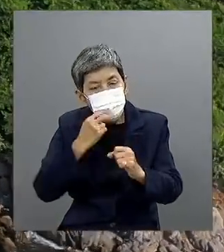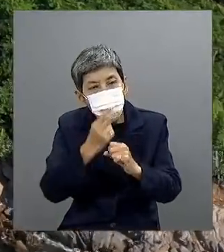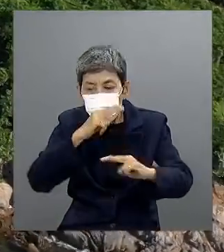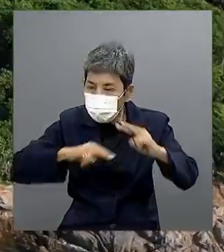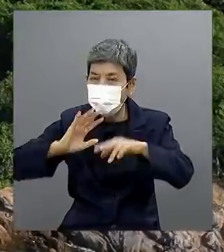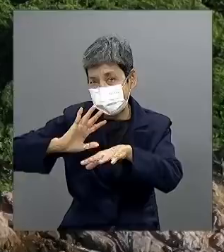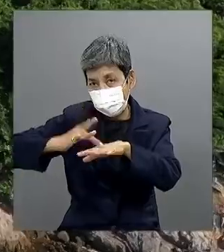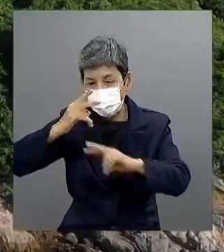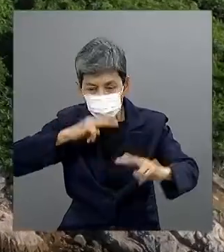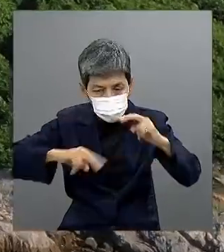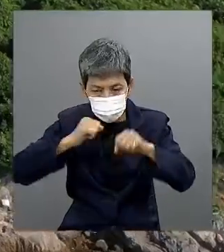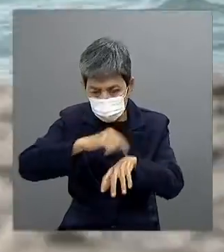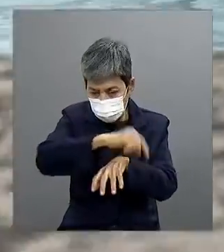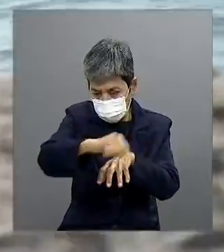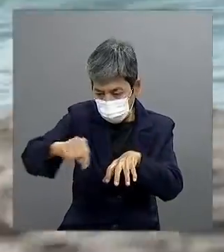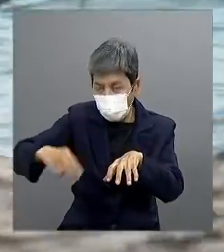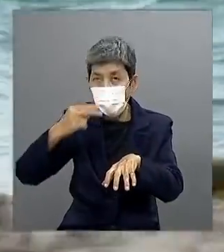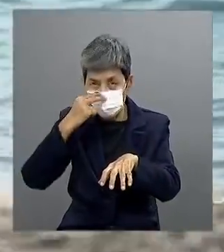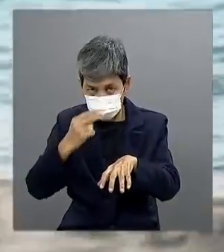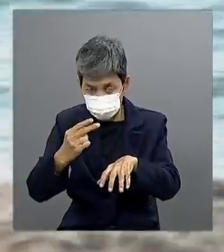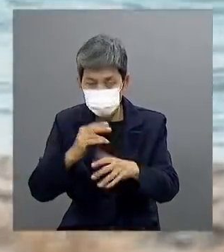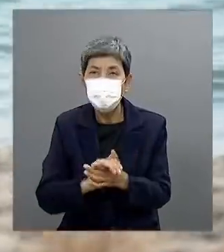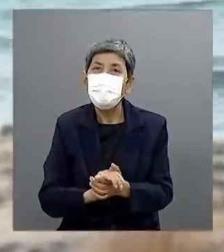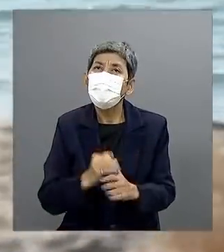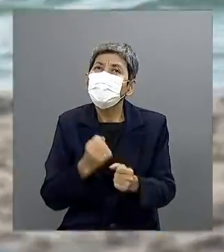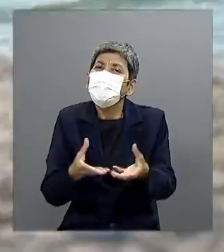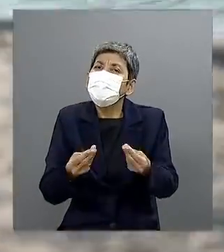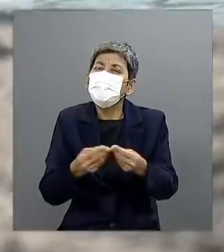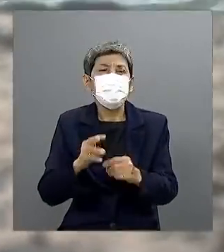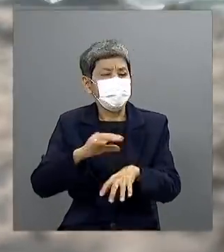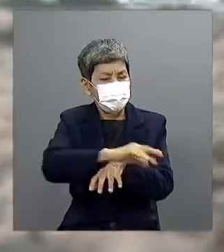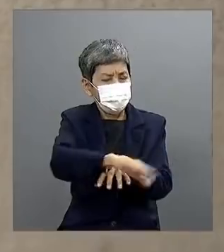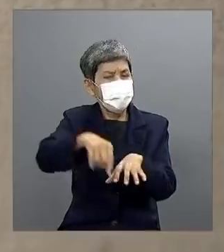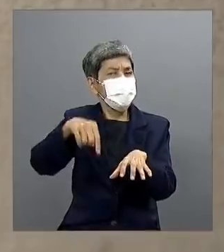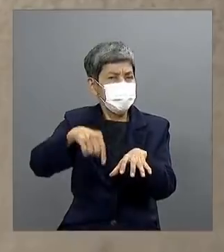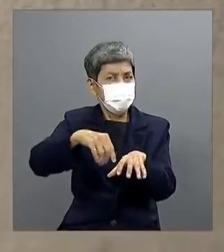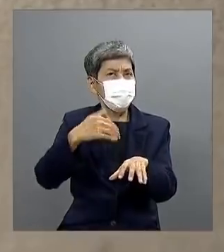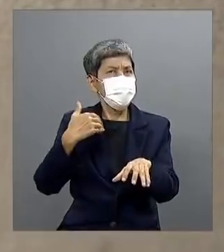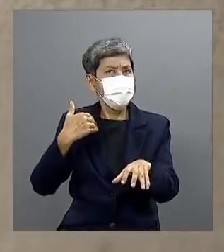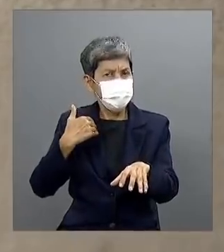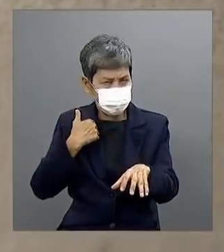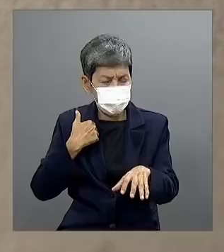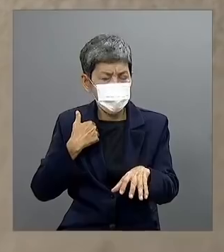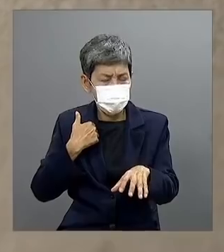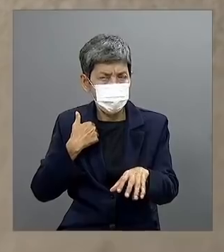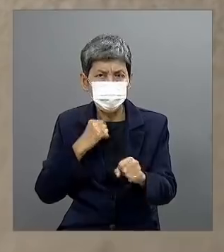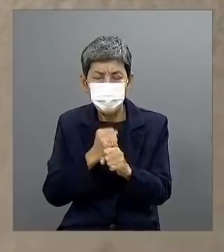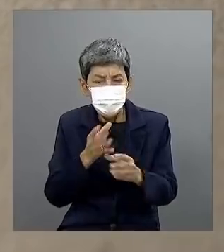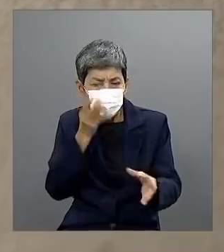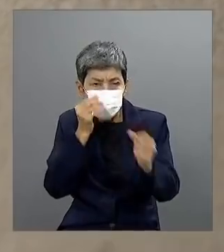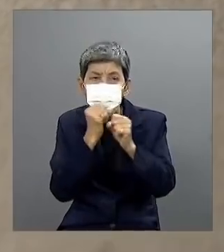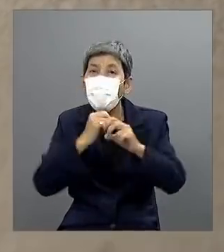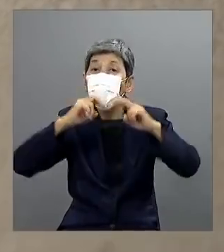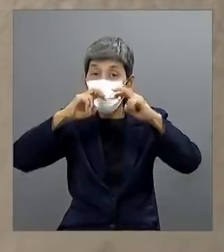ภาพชีวภาพทั้งหมดนะครับเพราะฉะนั้นพื้นที่หมู่เกาะแสมสารก็จะเป็นแหล่งศึกษาวิจัยในเรื่อง